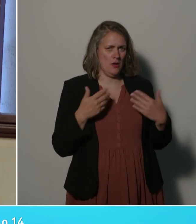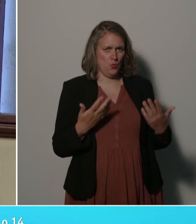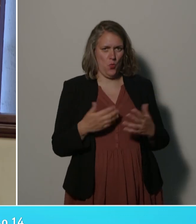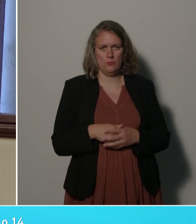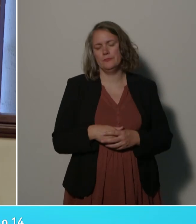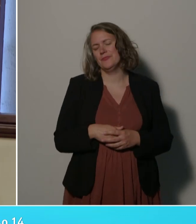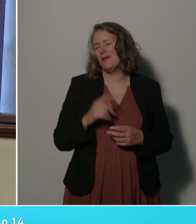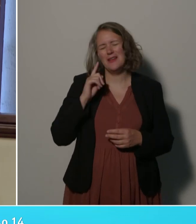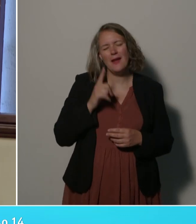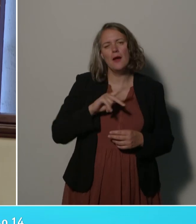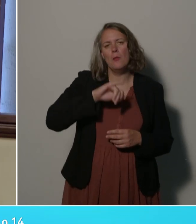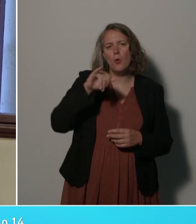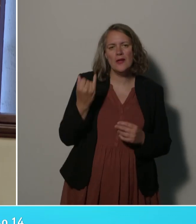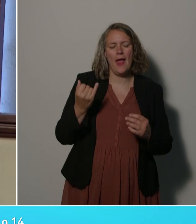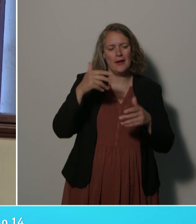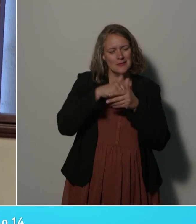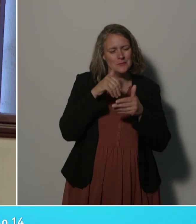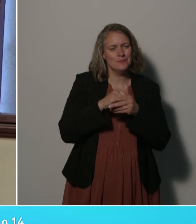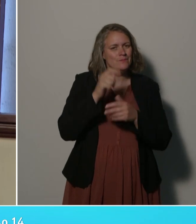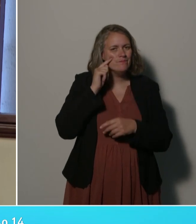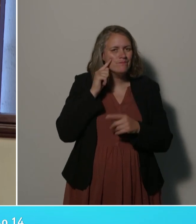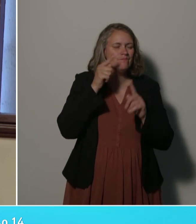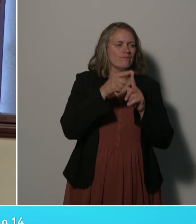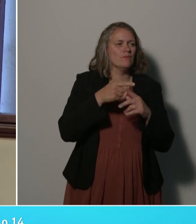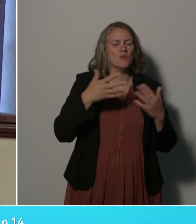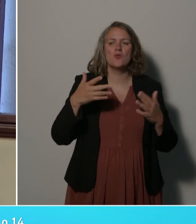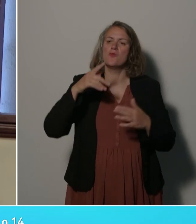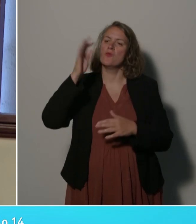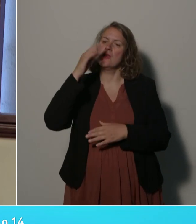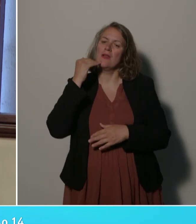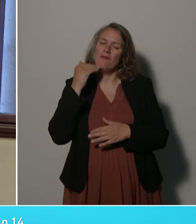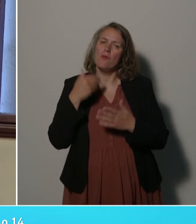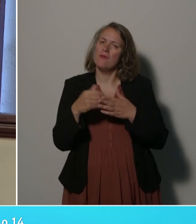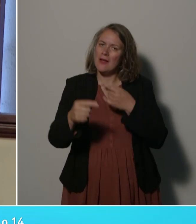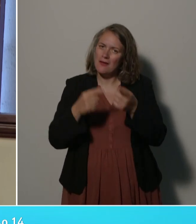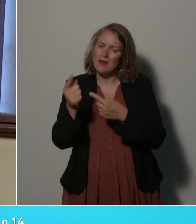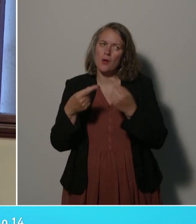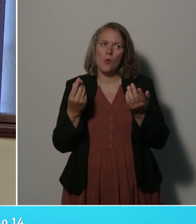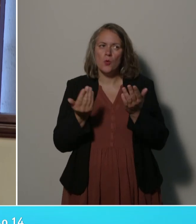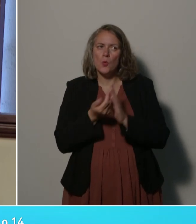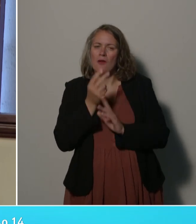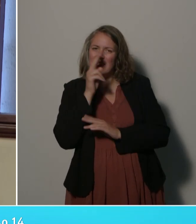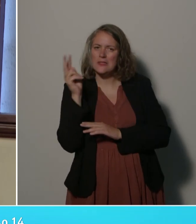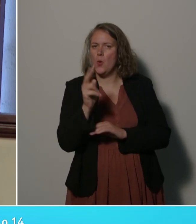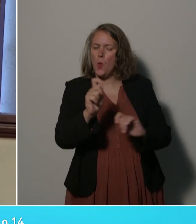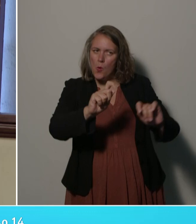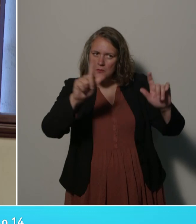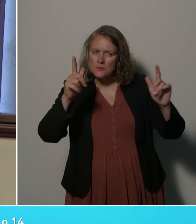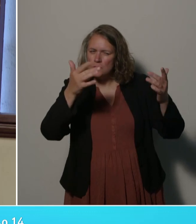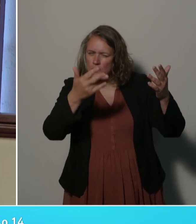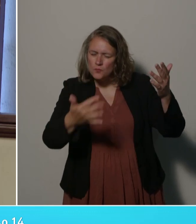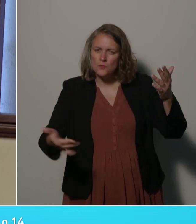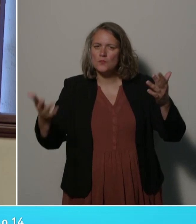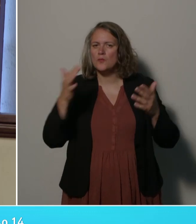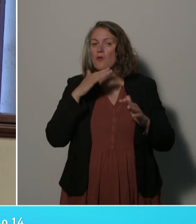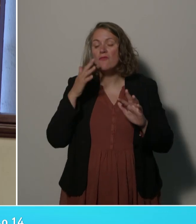Projekt aufgebaut ist und so wie es Jena Wohnen auch jetzt weiterentwickelt hat in den letzten Monaten und auch verifiziert hat an